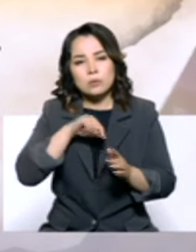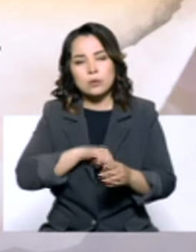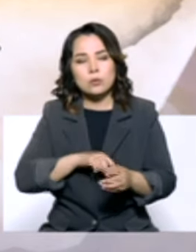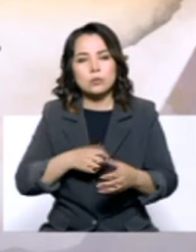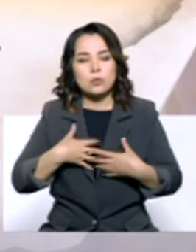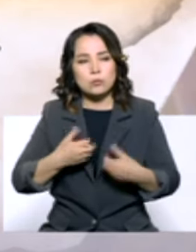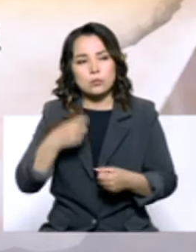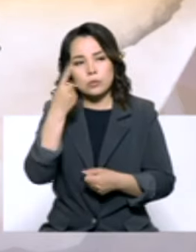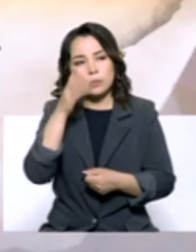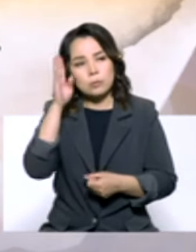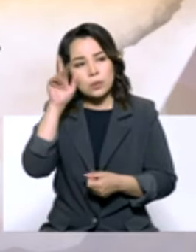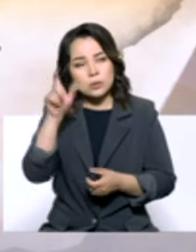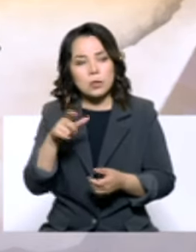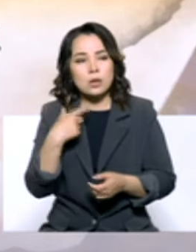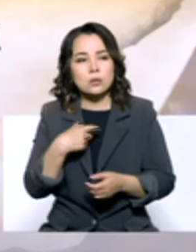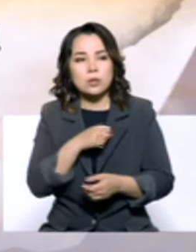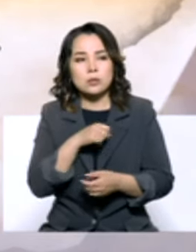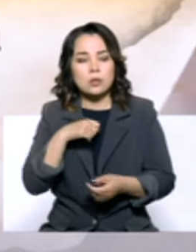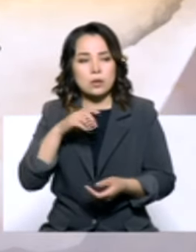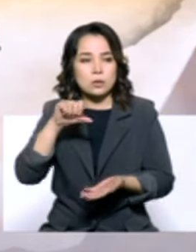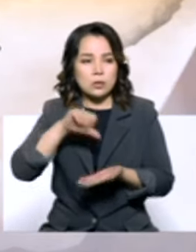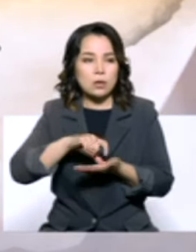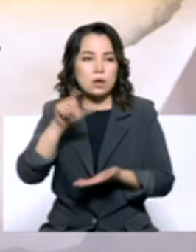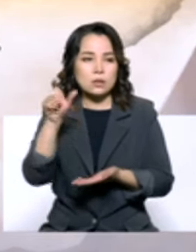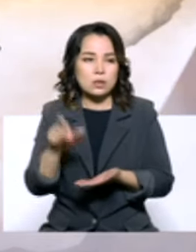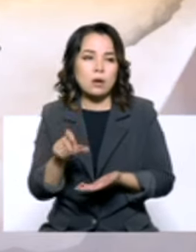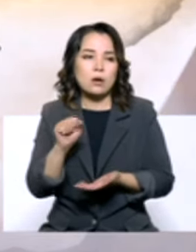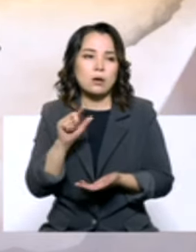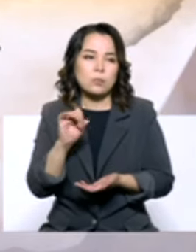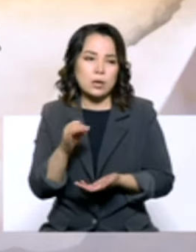түгіл әуелі адам өзі деді Абай.